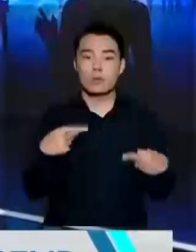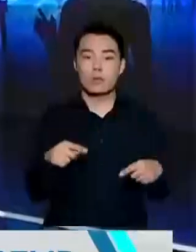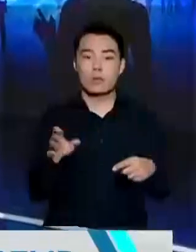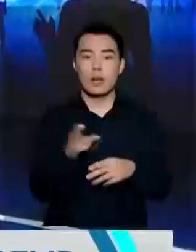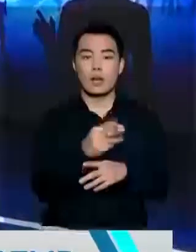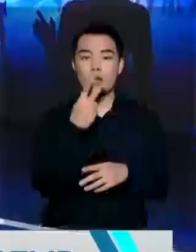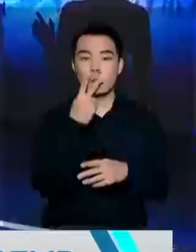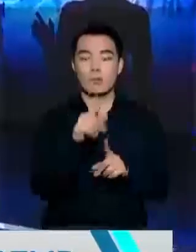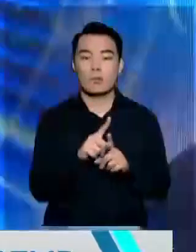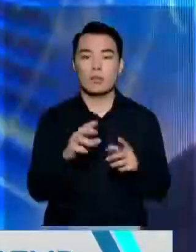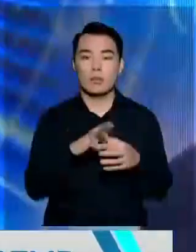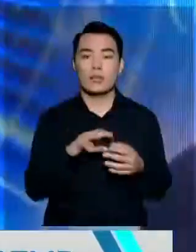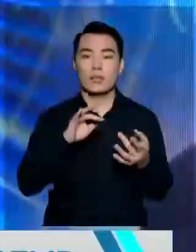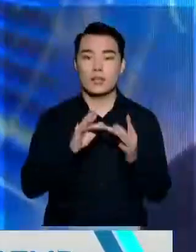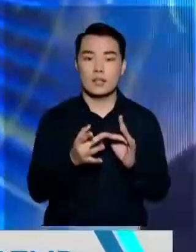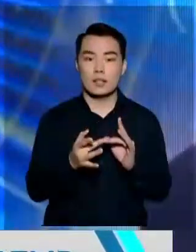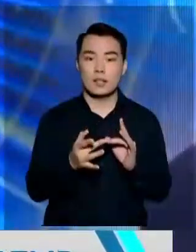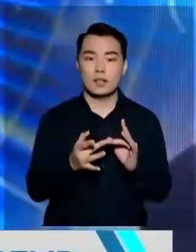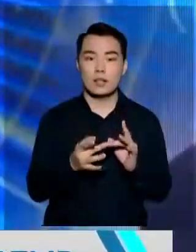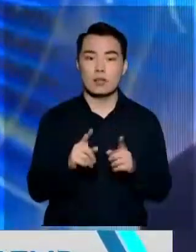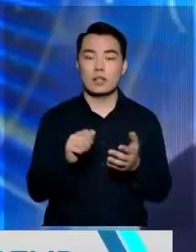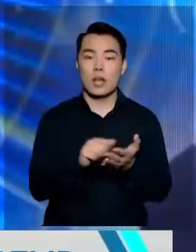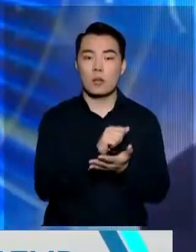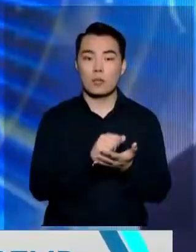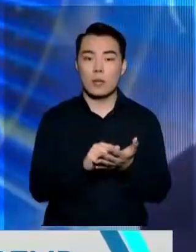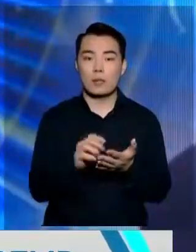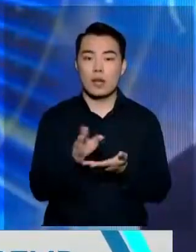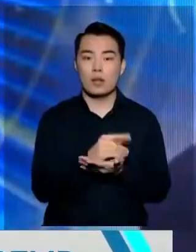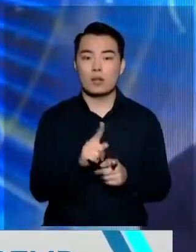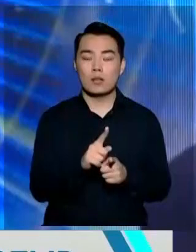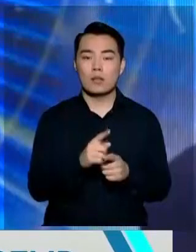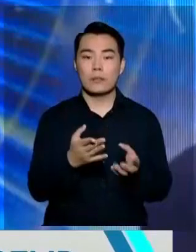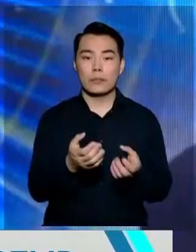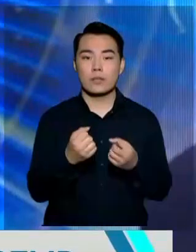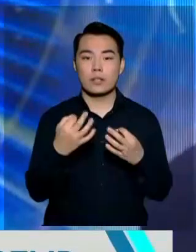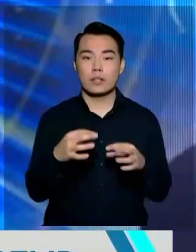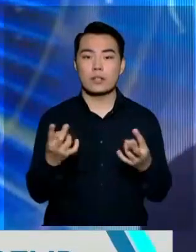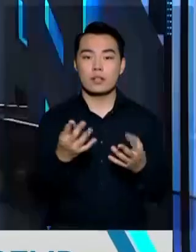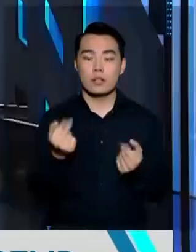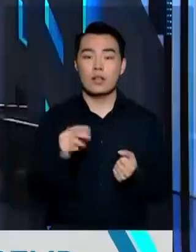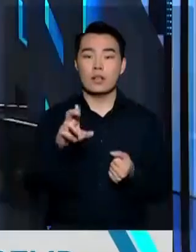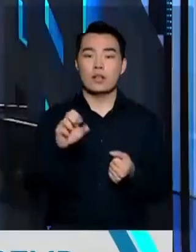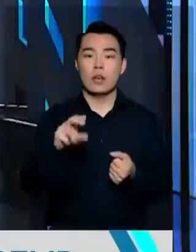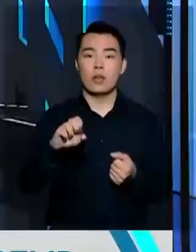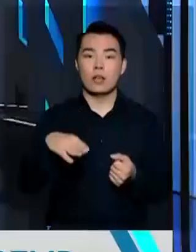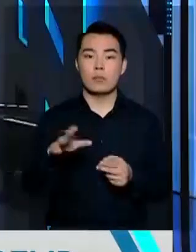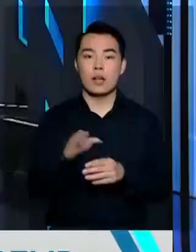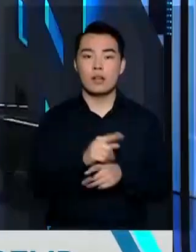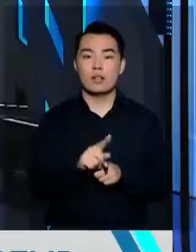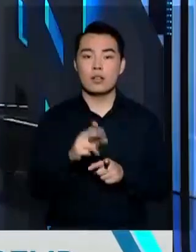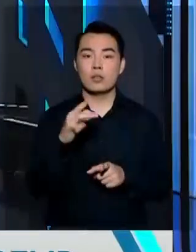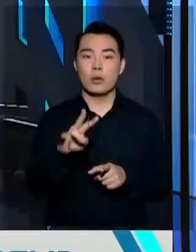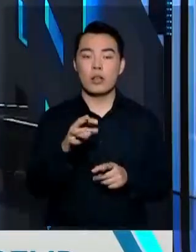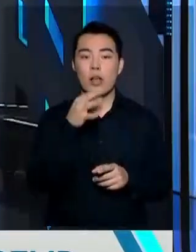негіз барлық мекемелер сол цифрлық құжаттарды қабылдау қажет. Дәулет Мырза, кешелі бері супер цондар